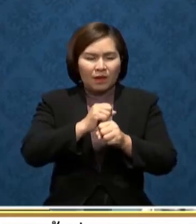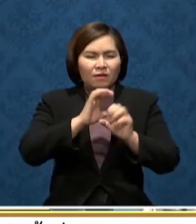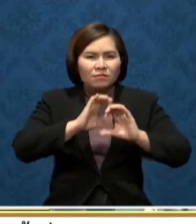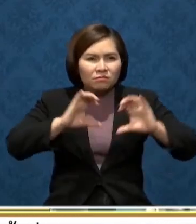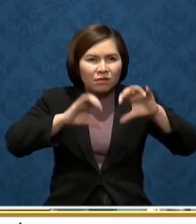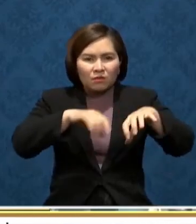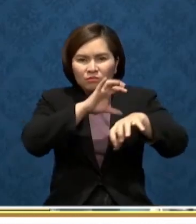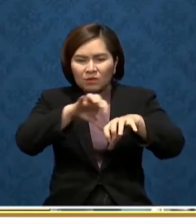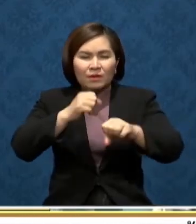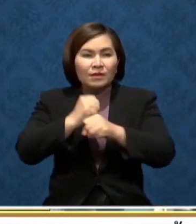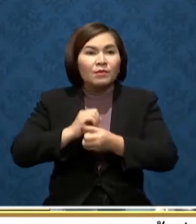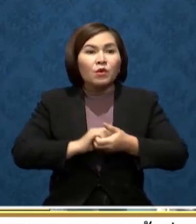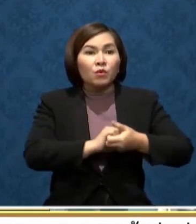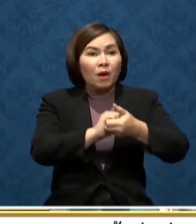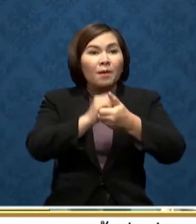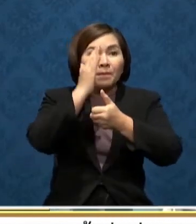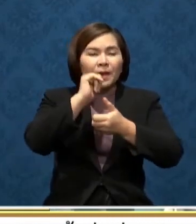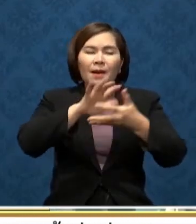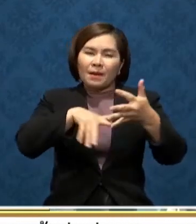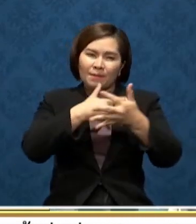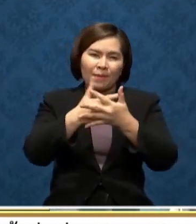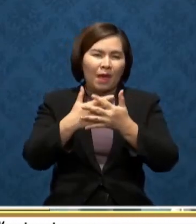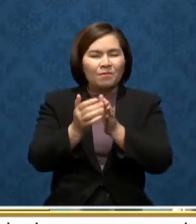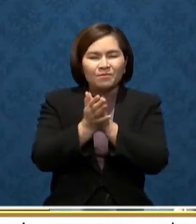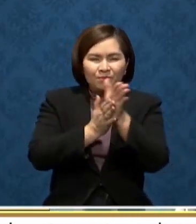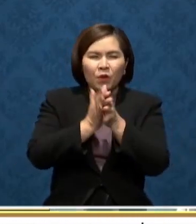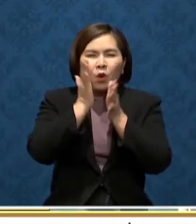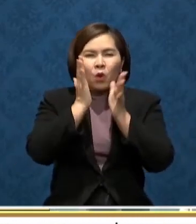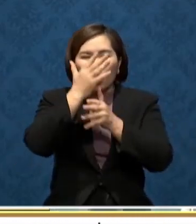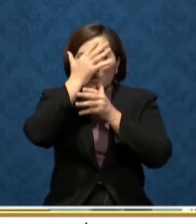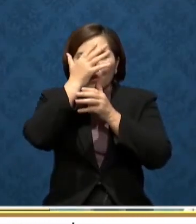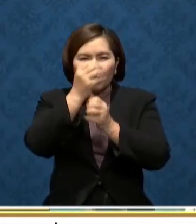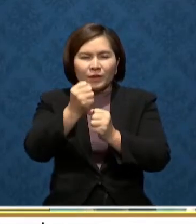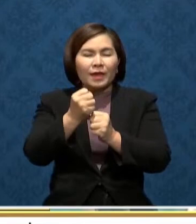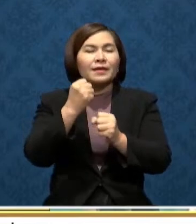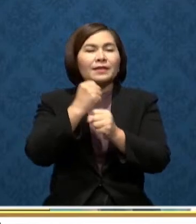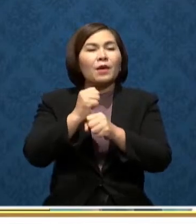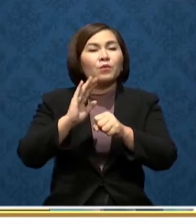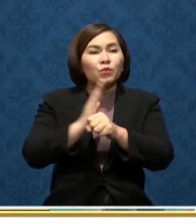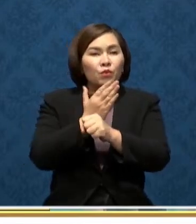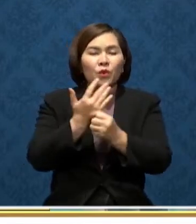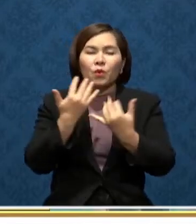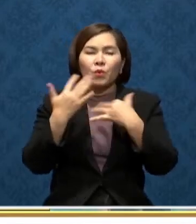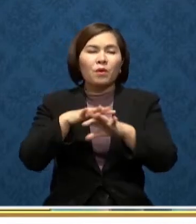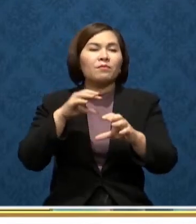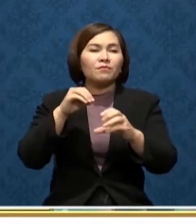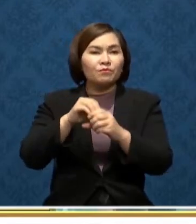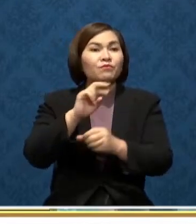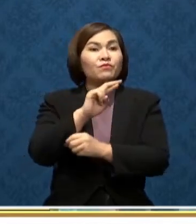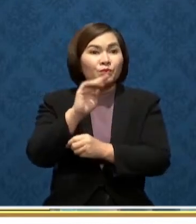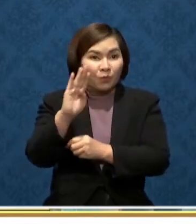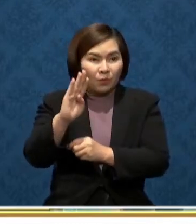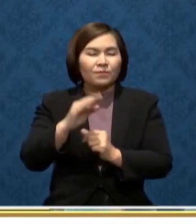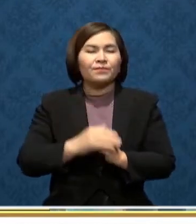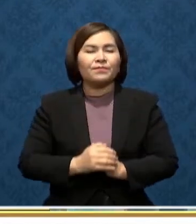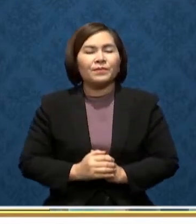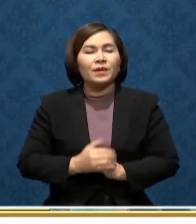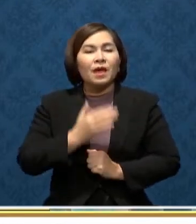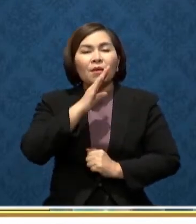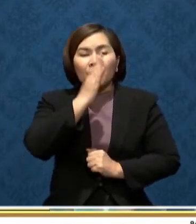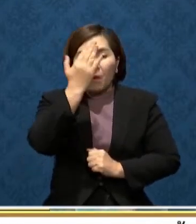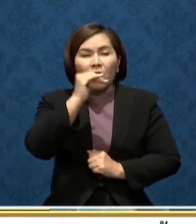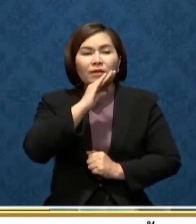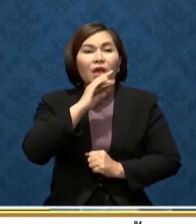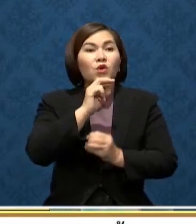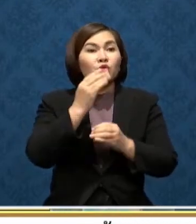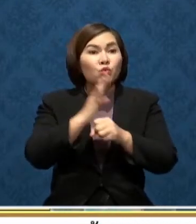การจูงใจที่ดีพอในการดึงดูดธุรกิจให้เข้าสู่ระบบเพราะอย่างที่เรียนให้ท่านทราบถ้าธุรกิจอยู่